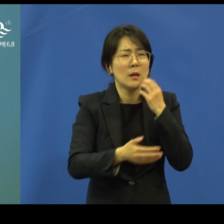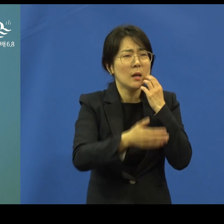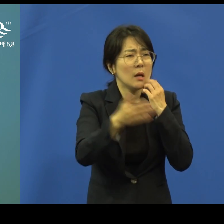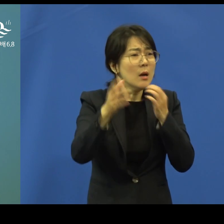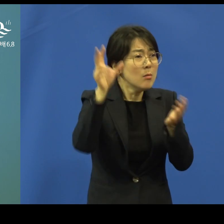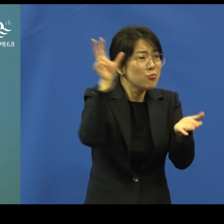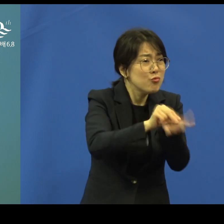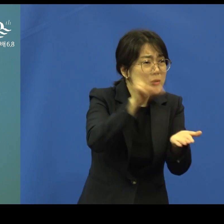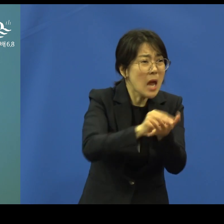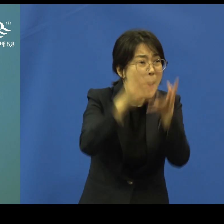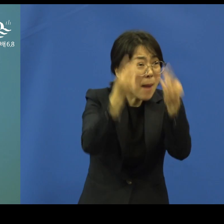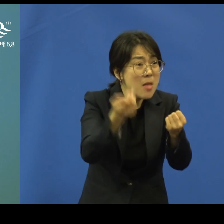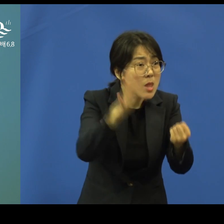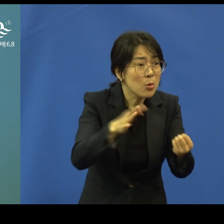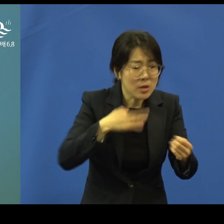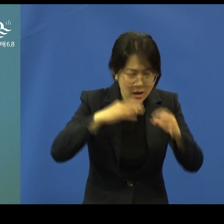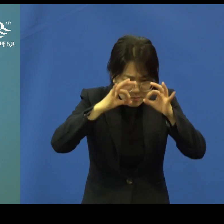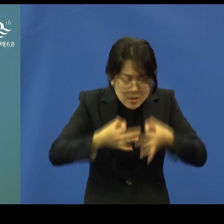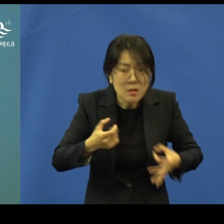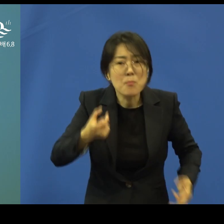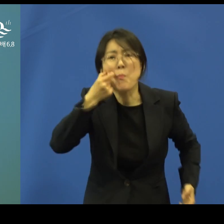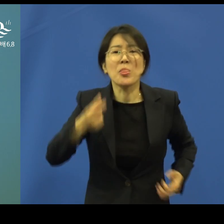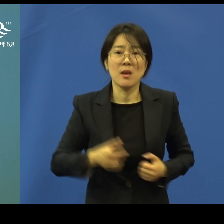문제투성인데 스스로를 모른다는 거예요.